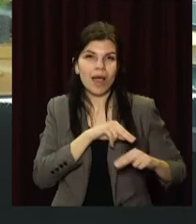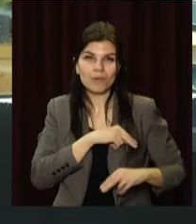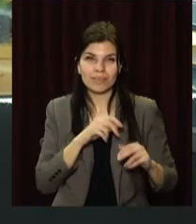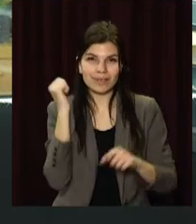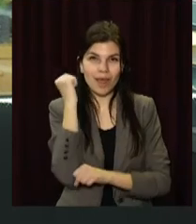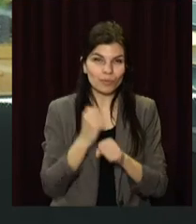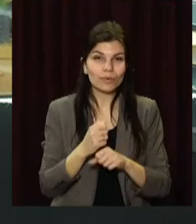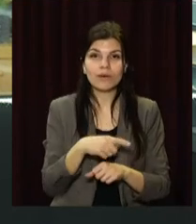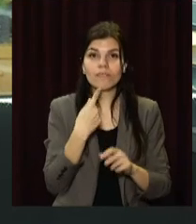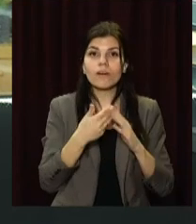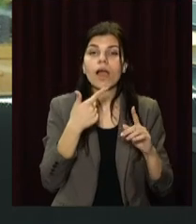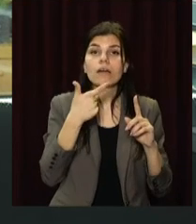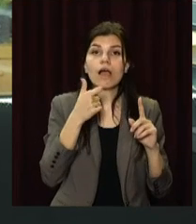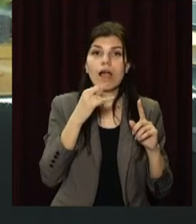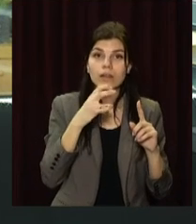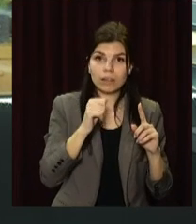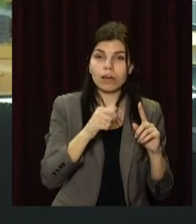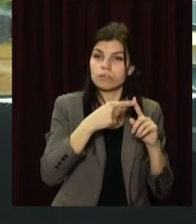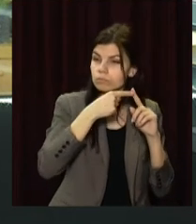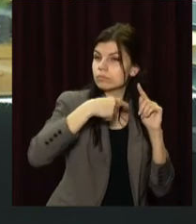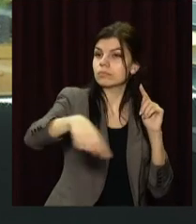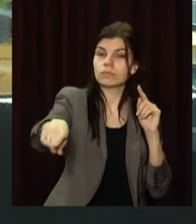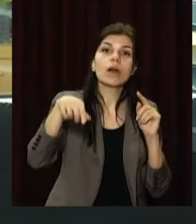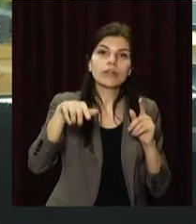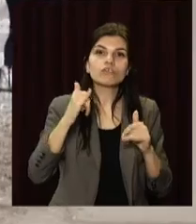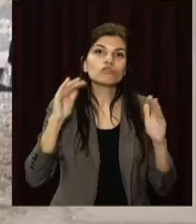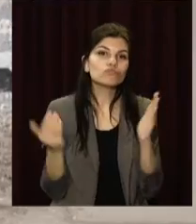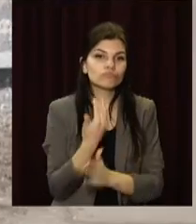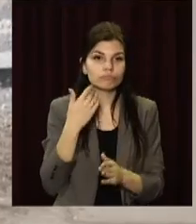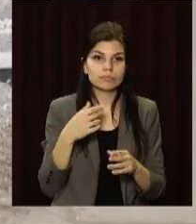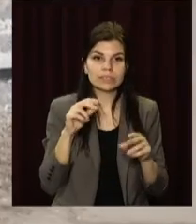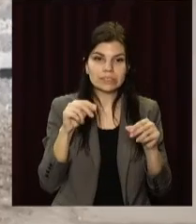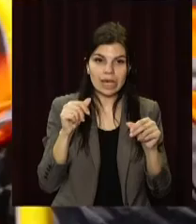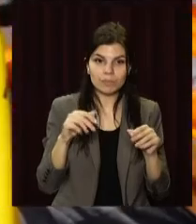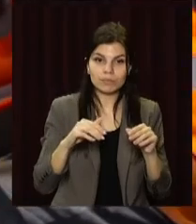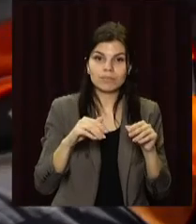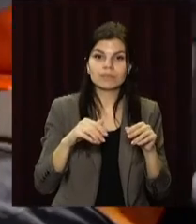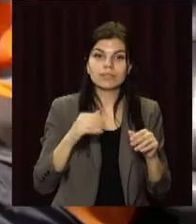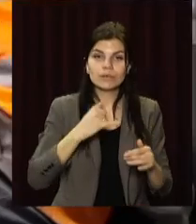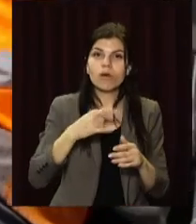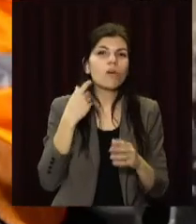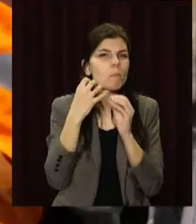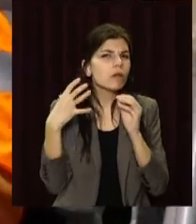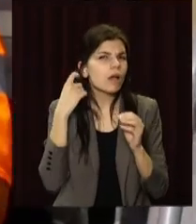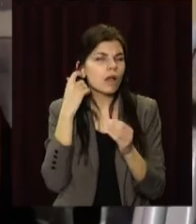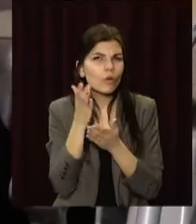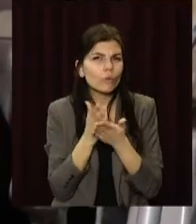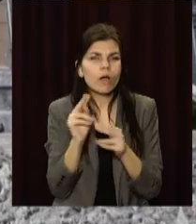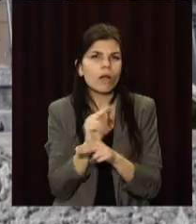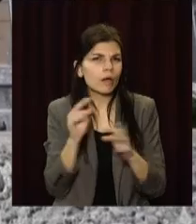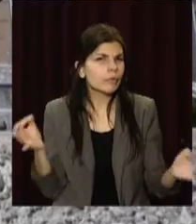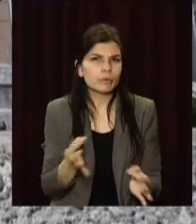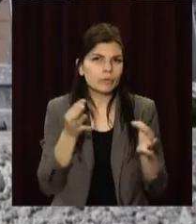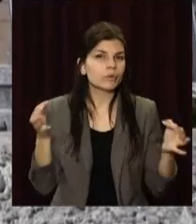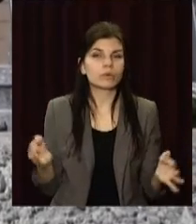від 28 до 38 будинків. Там відновлюють тротуар. Ділянку не ремонтували 15 років, розповіли в